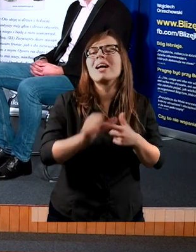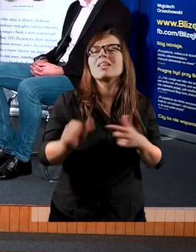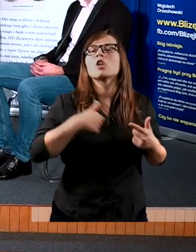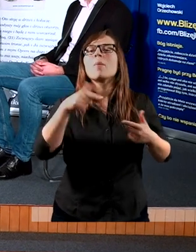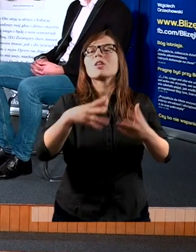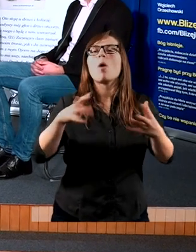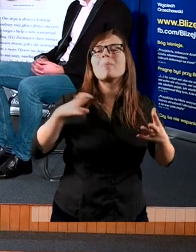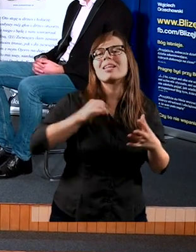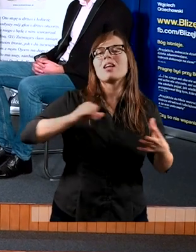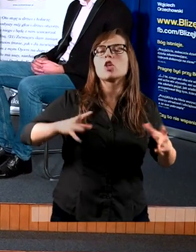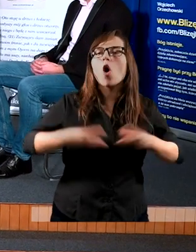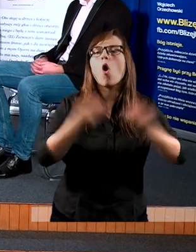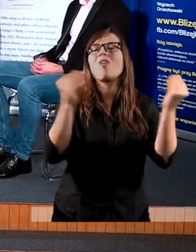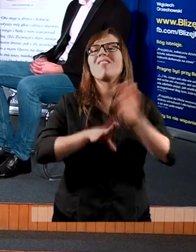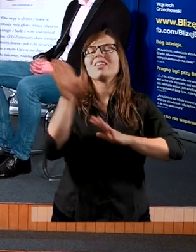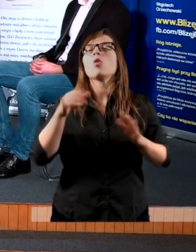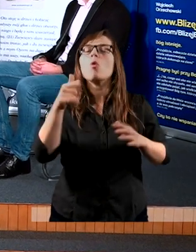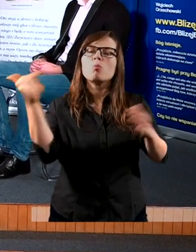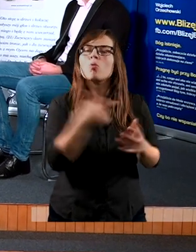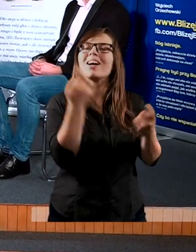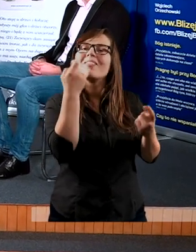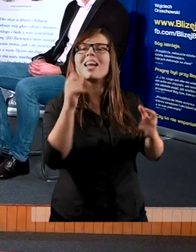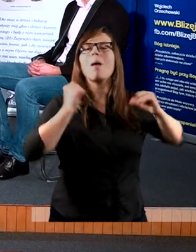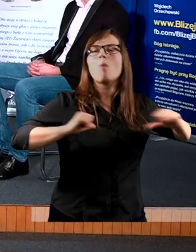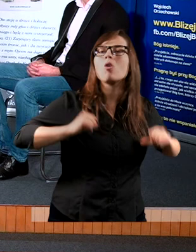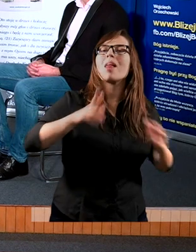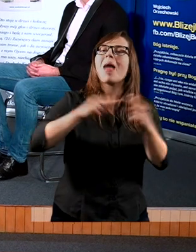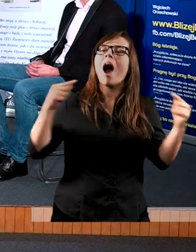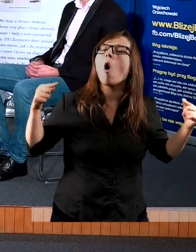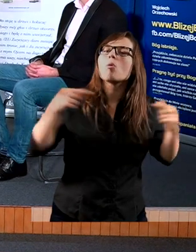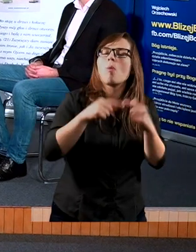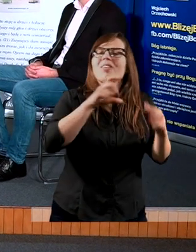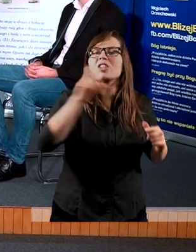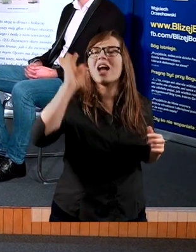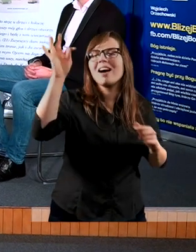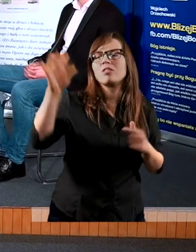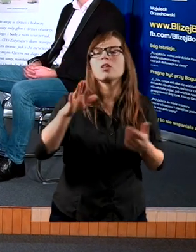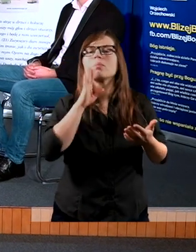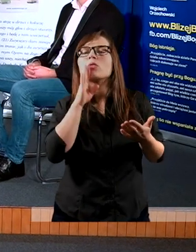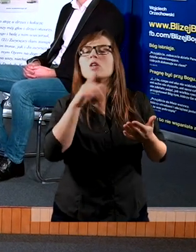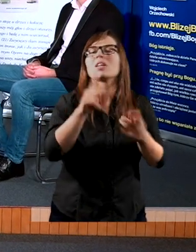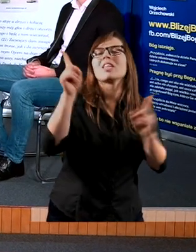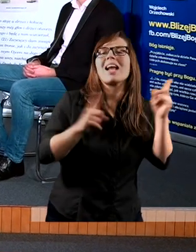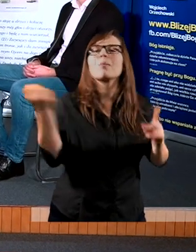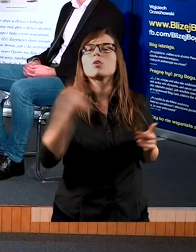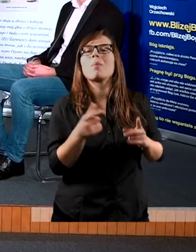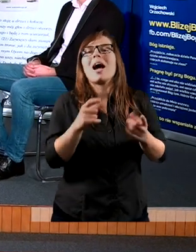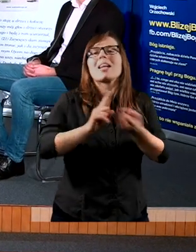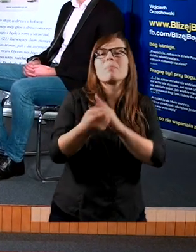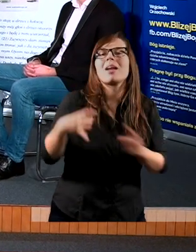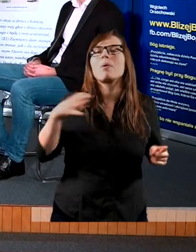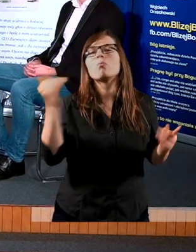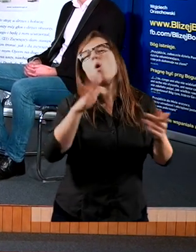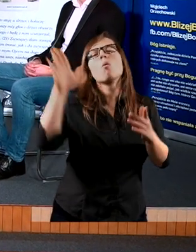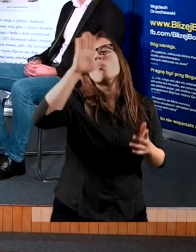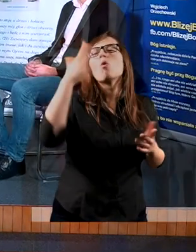biznes się rozwinął i po prostu musimy chwilę poczekać na jakieś lepsze okoliczności. najlepsze okoliczności, albo czasem trzeba zmienić biznes, bo może